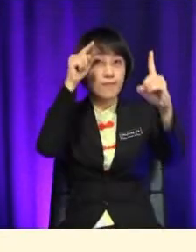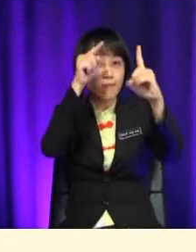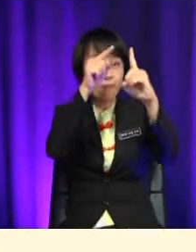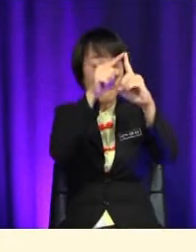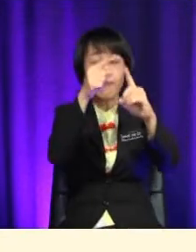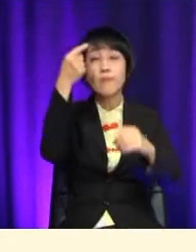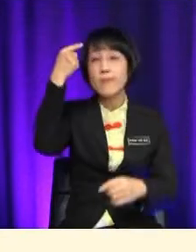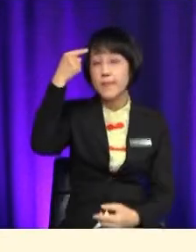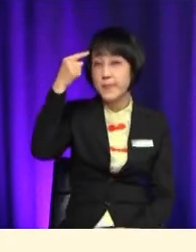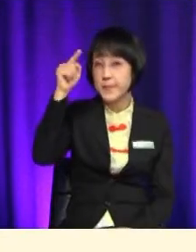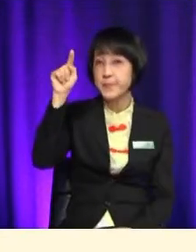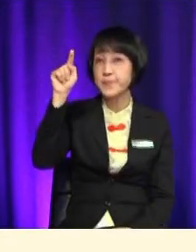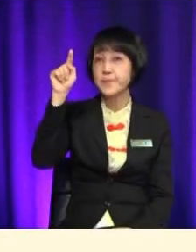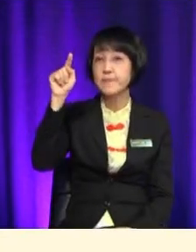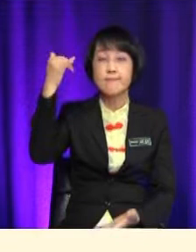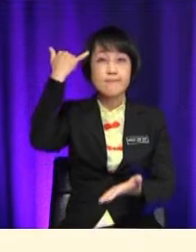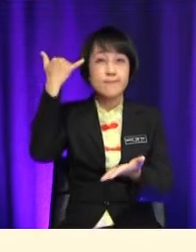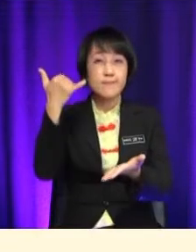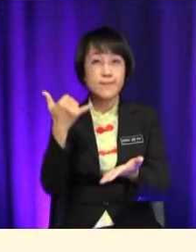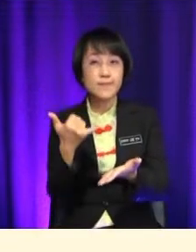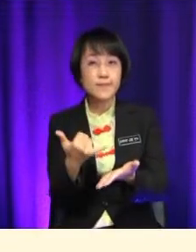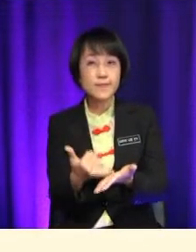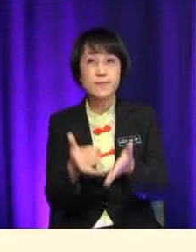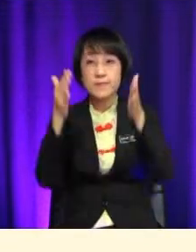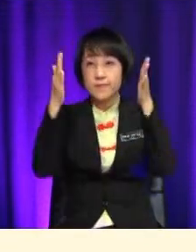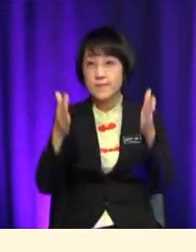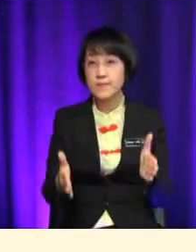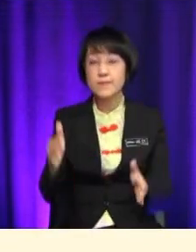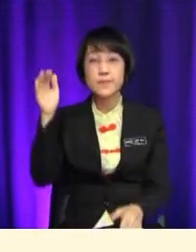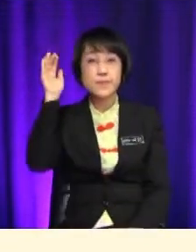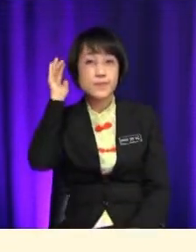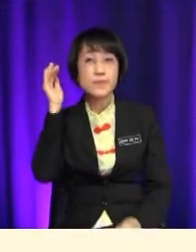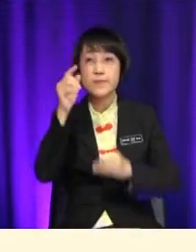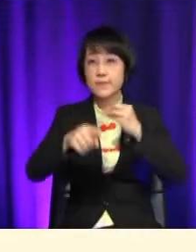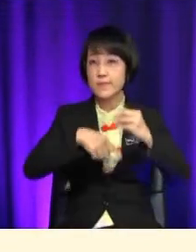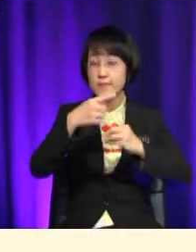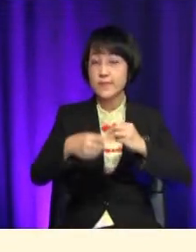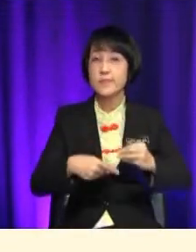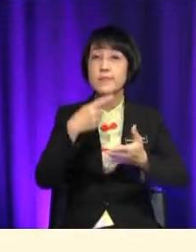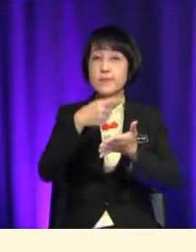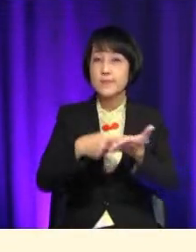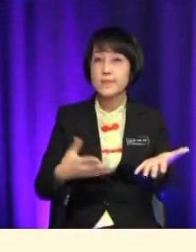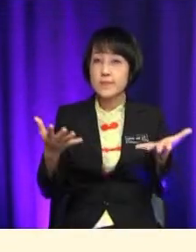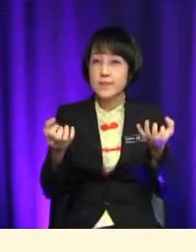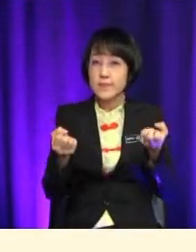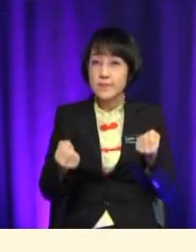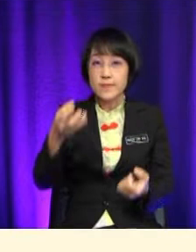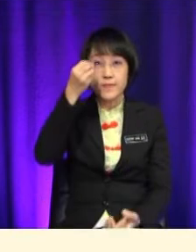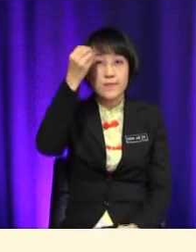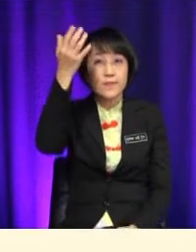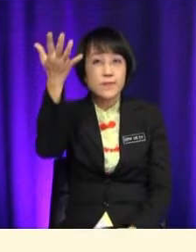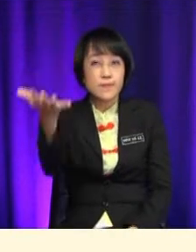adalah untuk meyakinkan pendengar tentang apa yang ingin disampaikan. Maksudnya